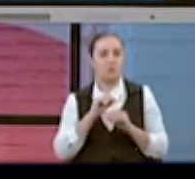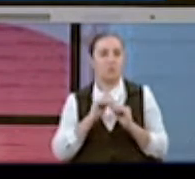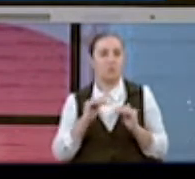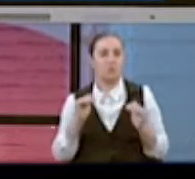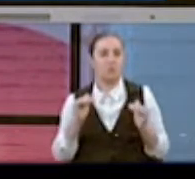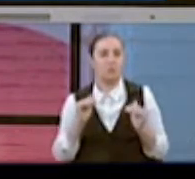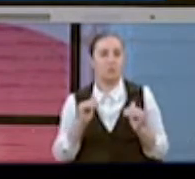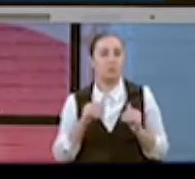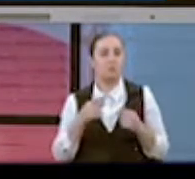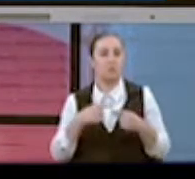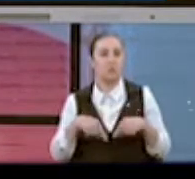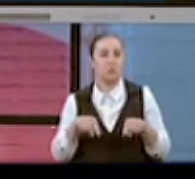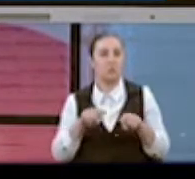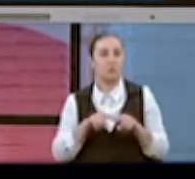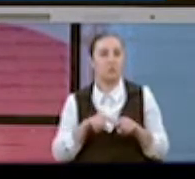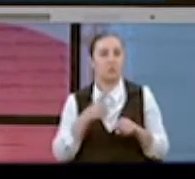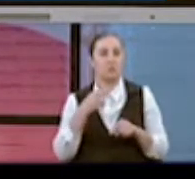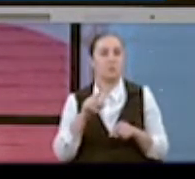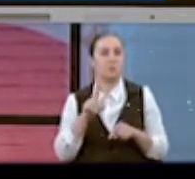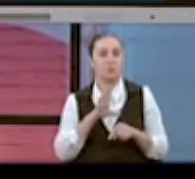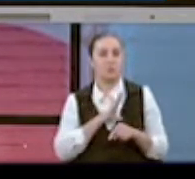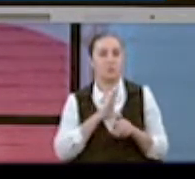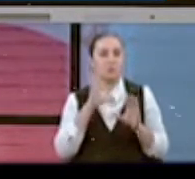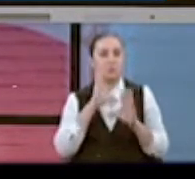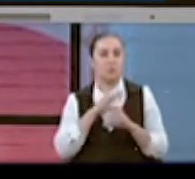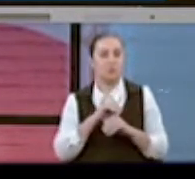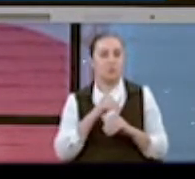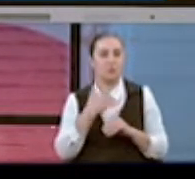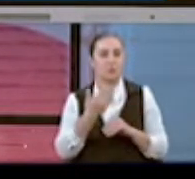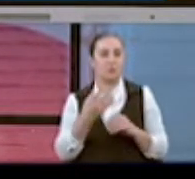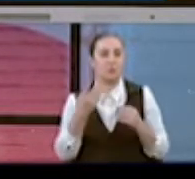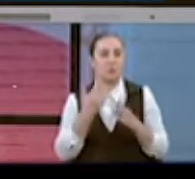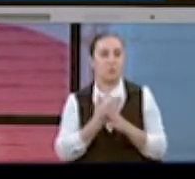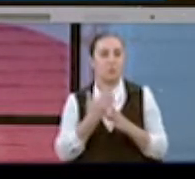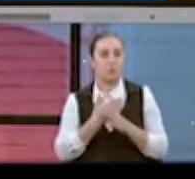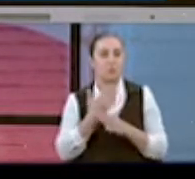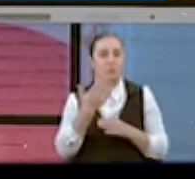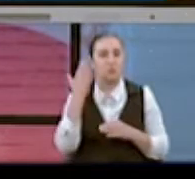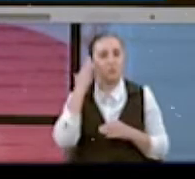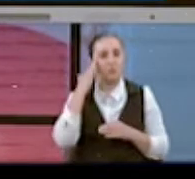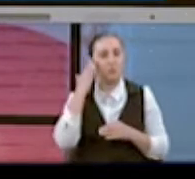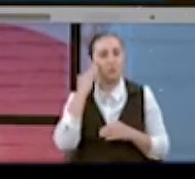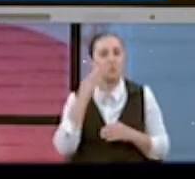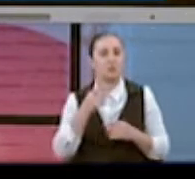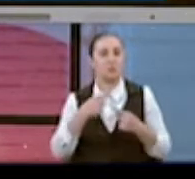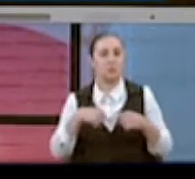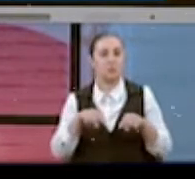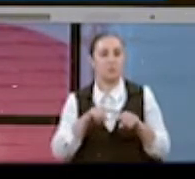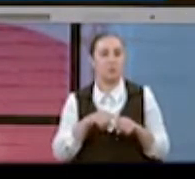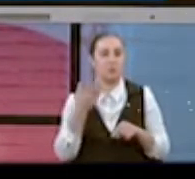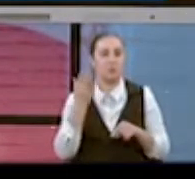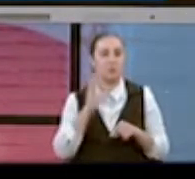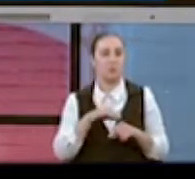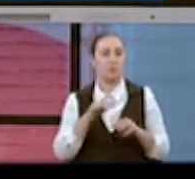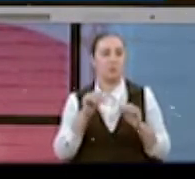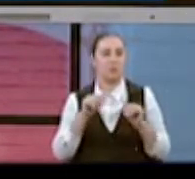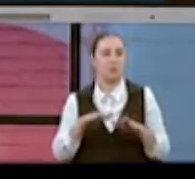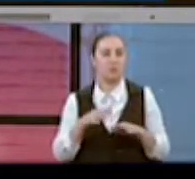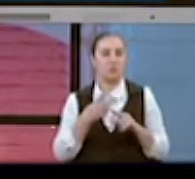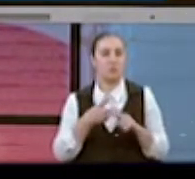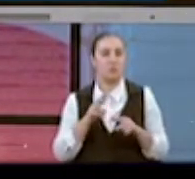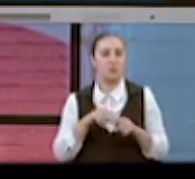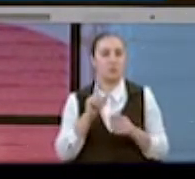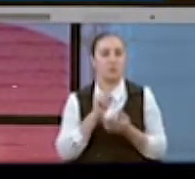ребята? Конечно. Для того, чтобы справиться, вам помогут ваши знания. Итак, давайте же решим